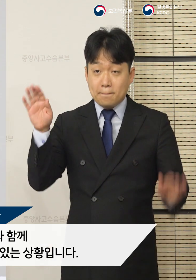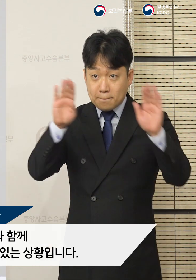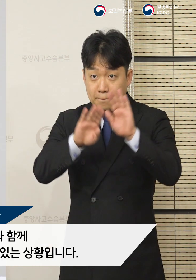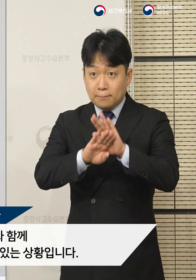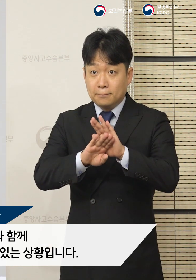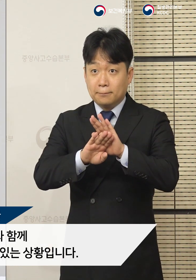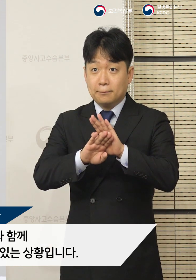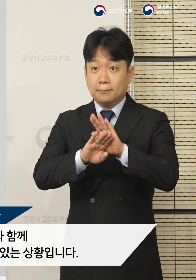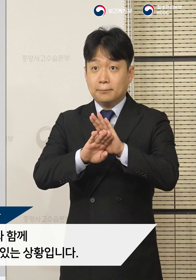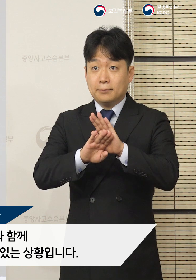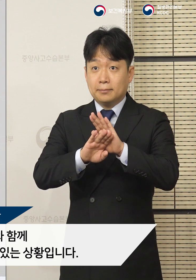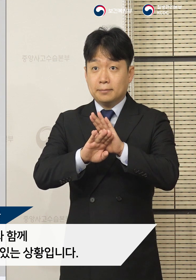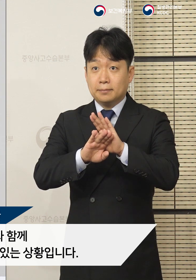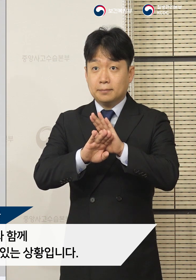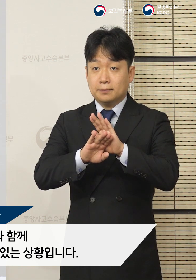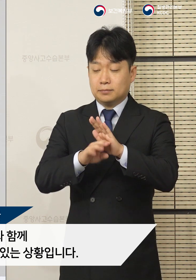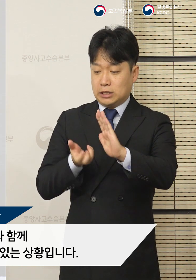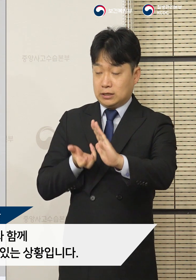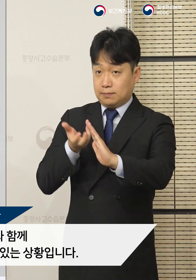어젯밤